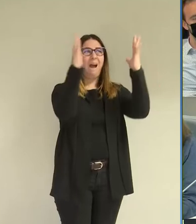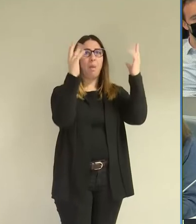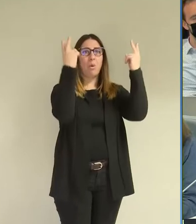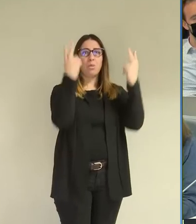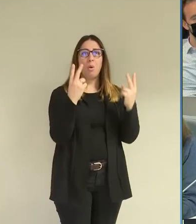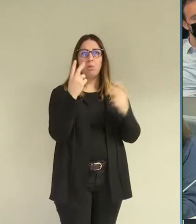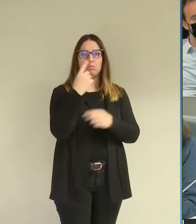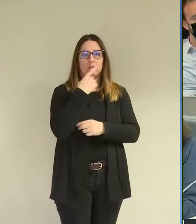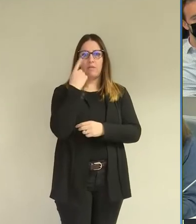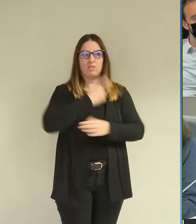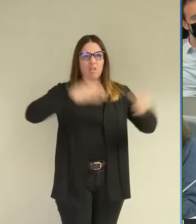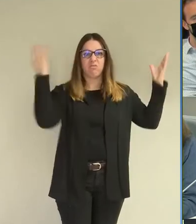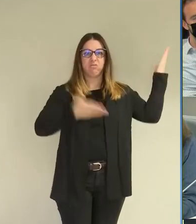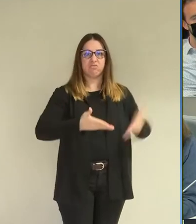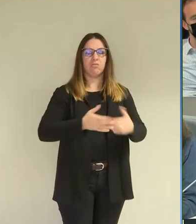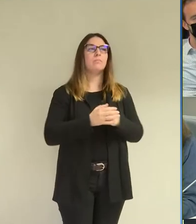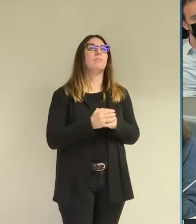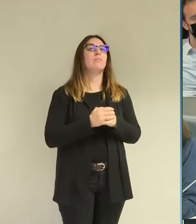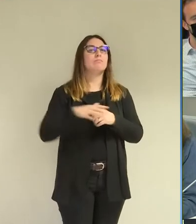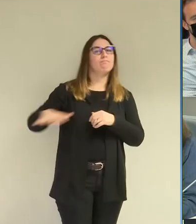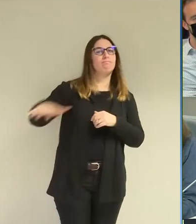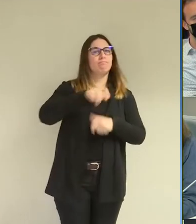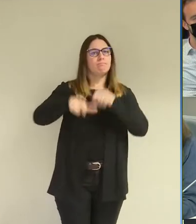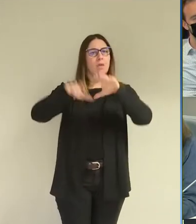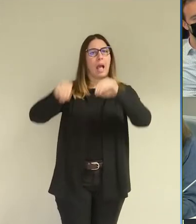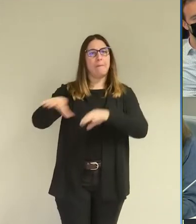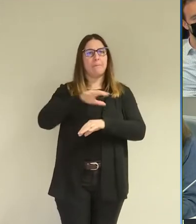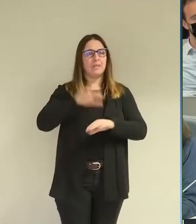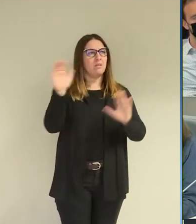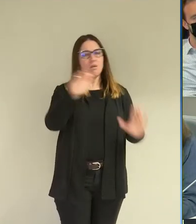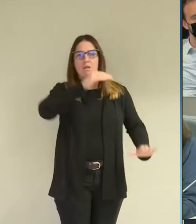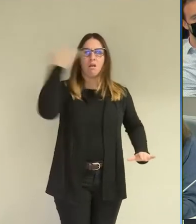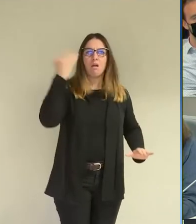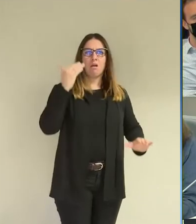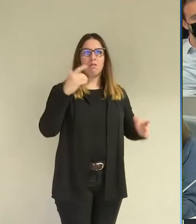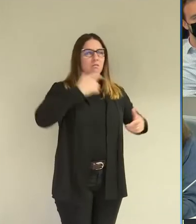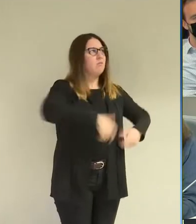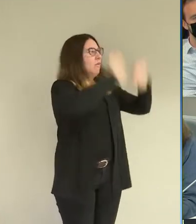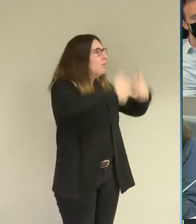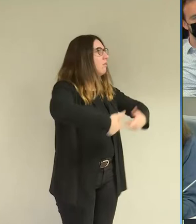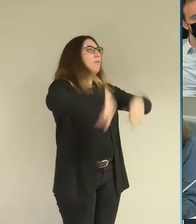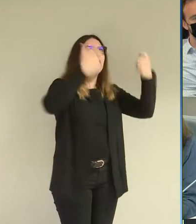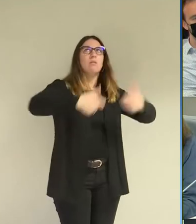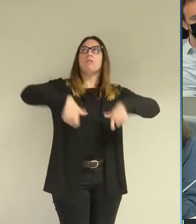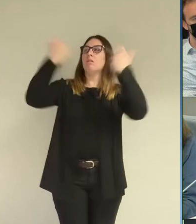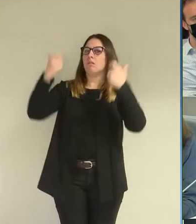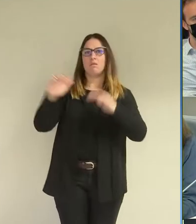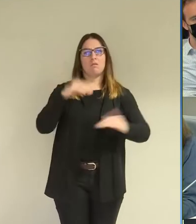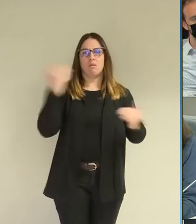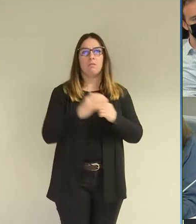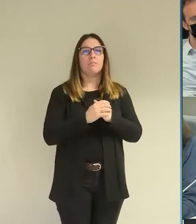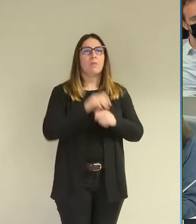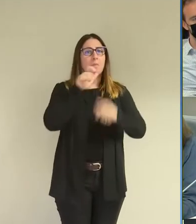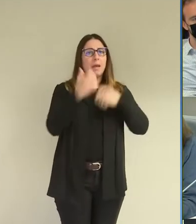les habitants du quartier qui eux en ont plus qu'assez de voir des constructions poussé autour d'eux les porteurs du projet eux mêmes